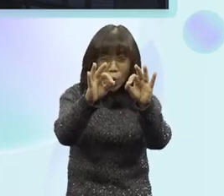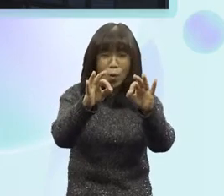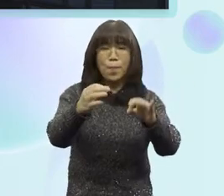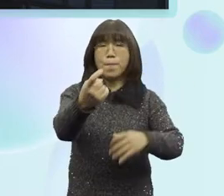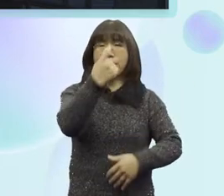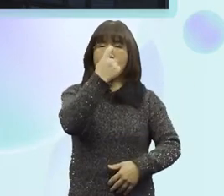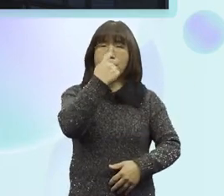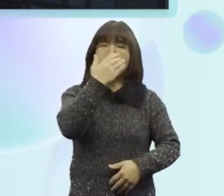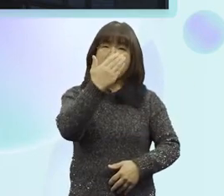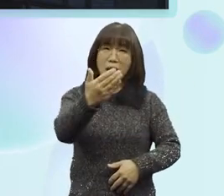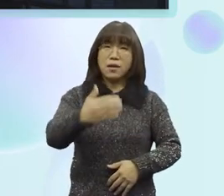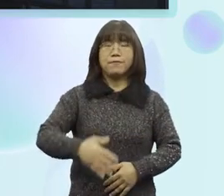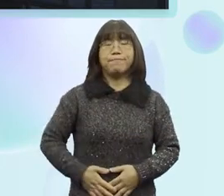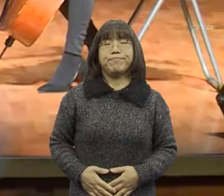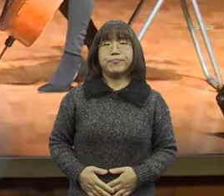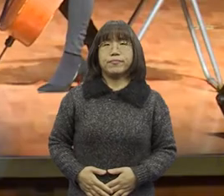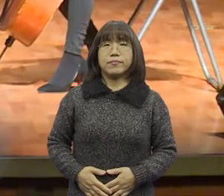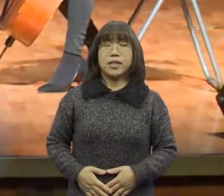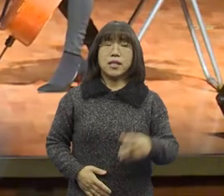수 있습니다.